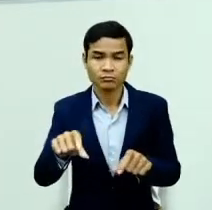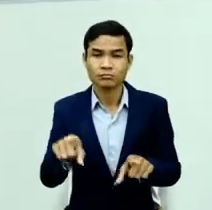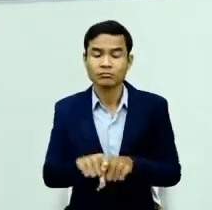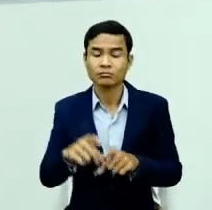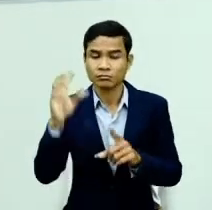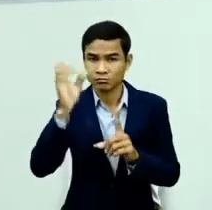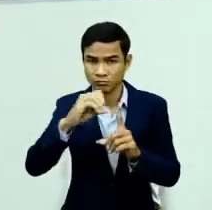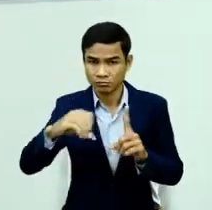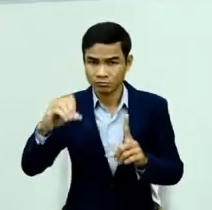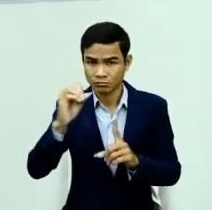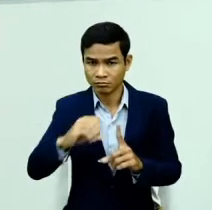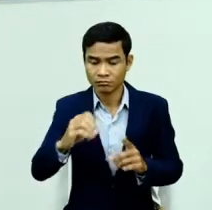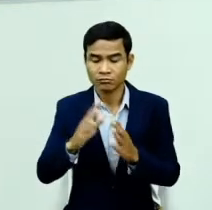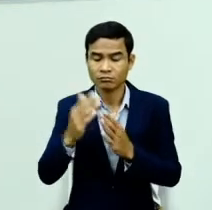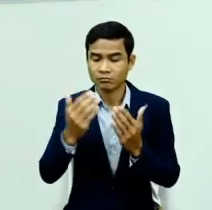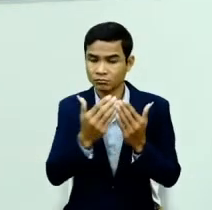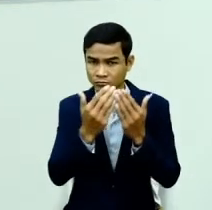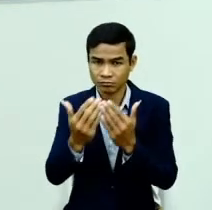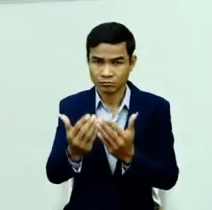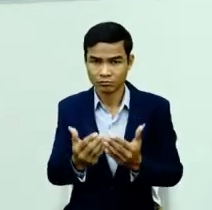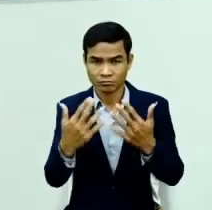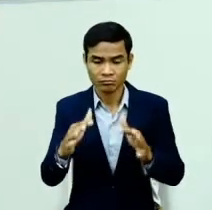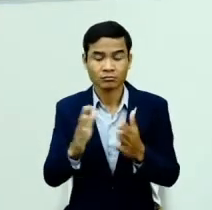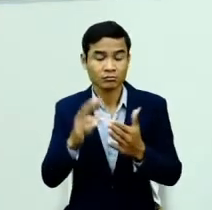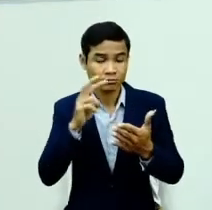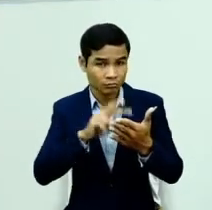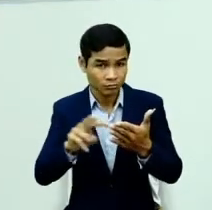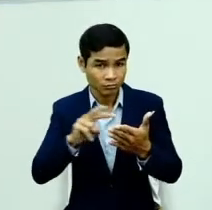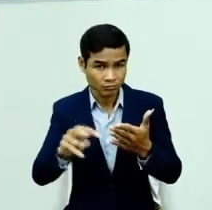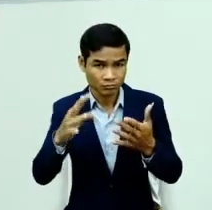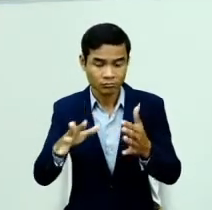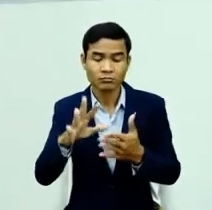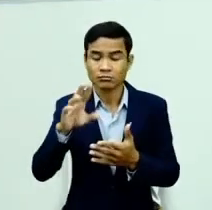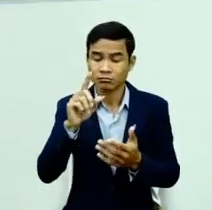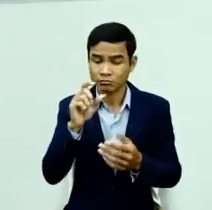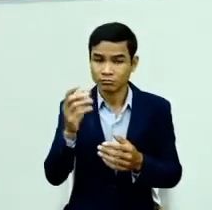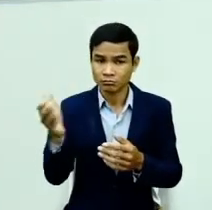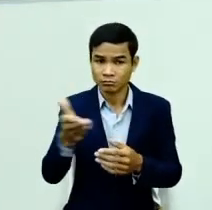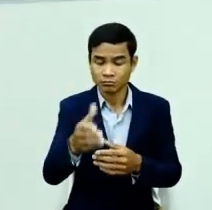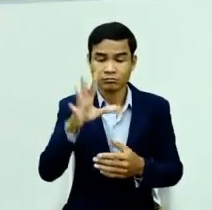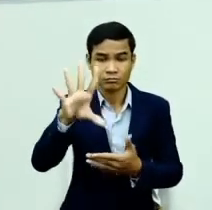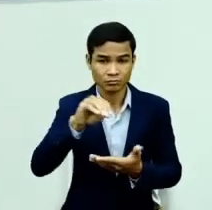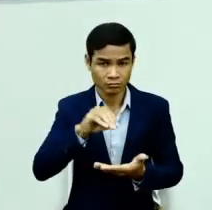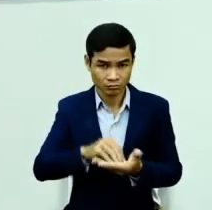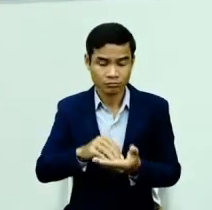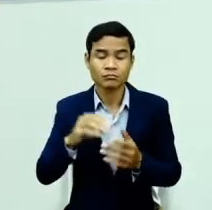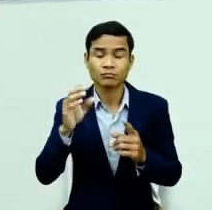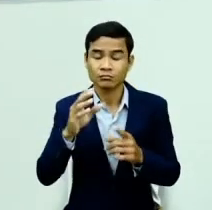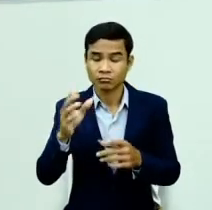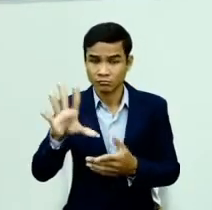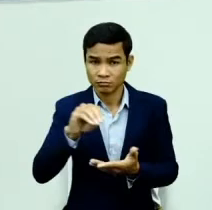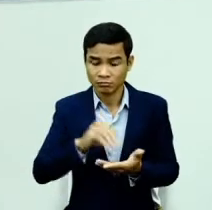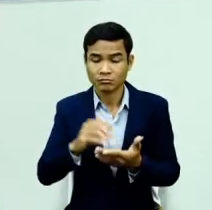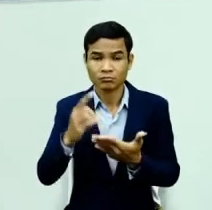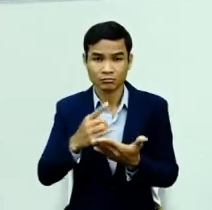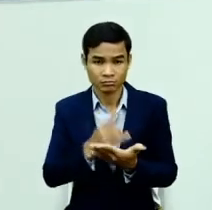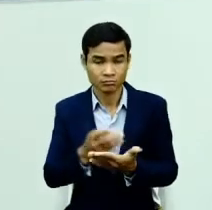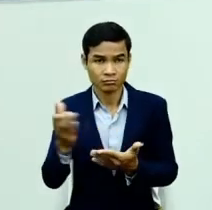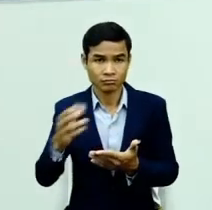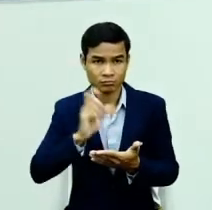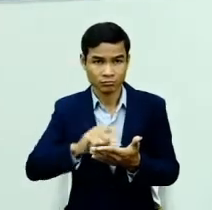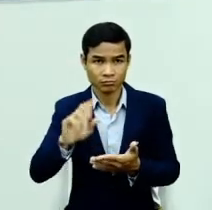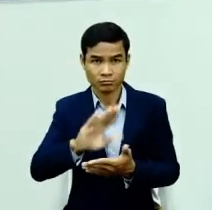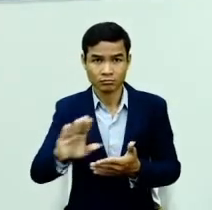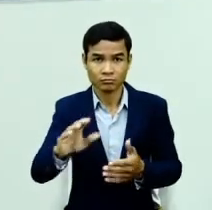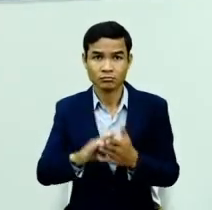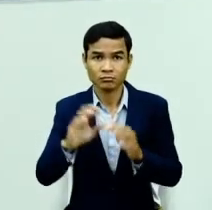cứ con bán riêng án rùi mặc hỏi. Để chứ con, chà, trái chùm lòng là bà ní, cho tiền không xịp hơi xe được bà con ná. Hỏi mùi viên tiết, complex